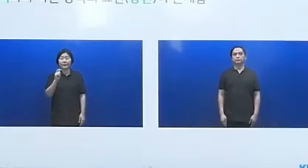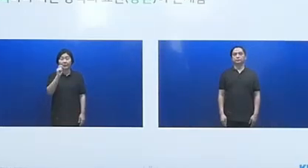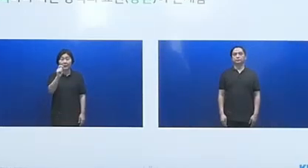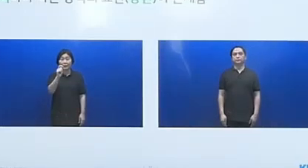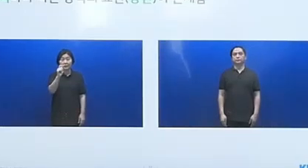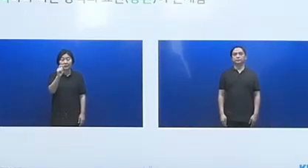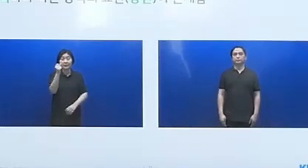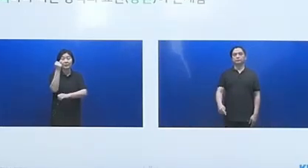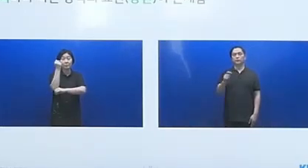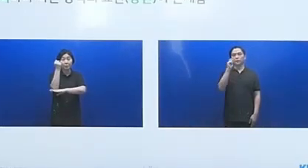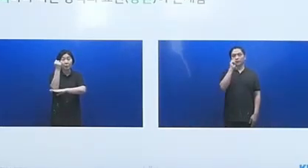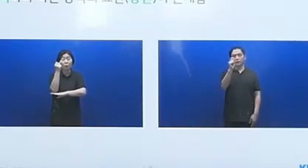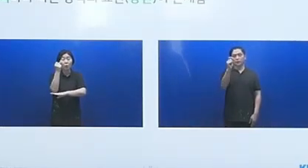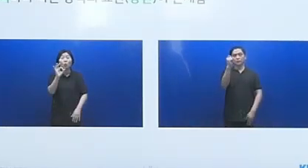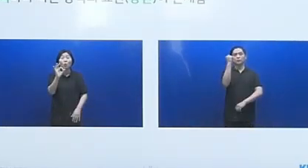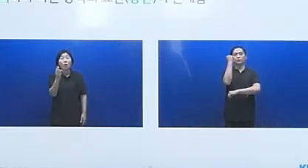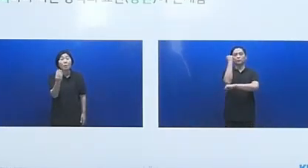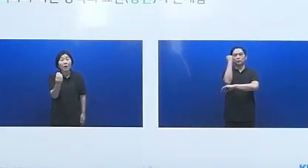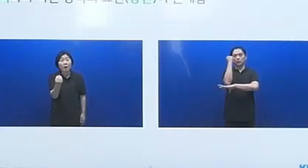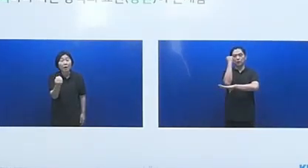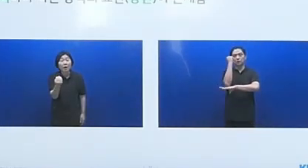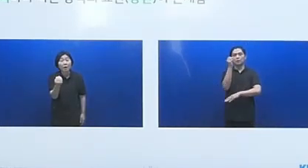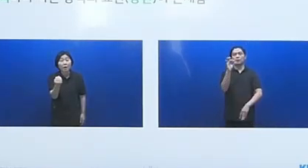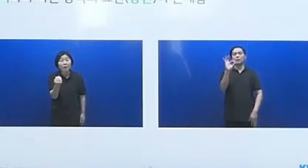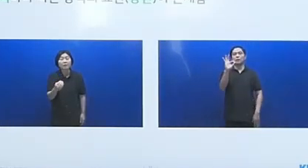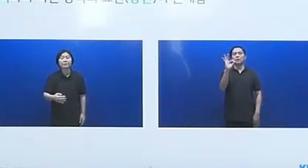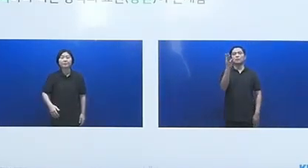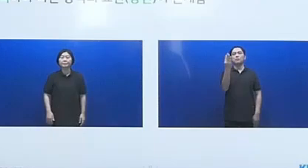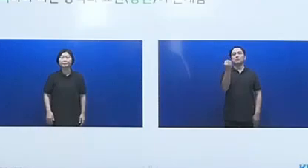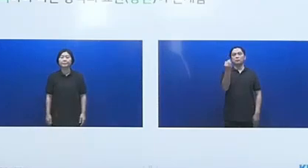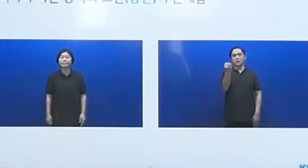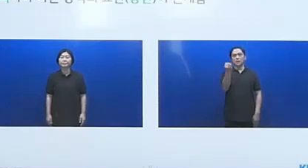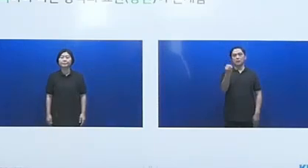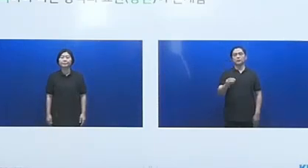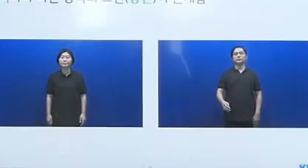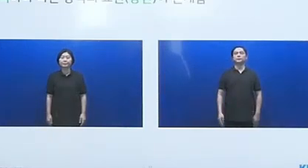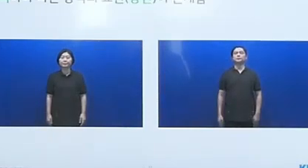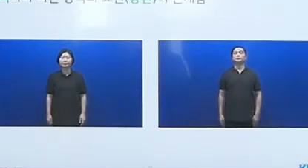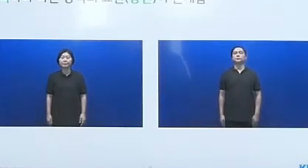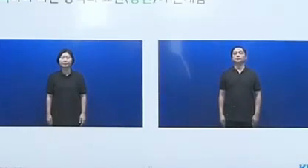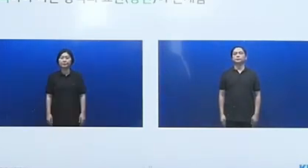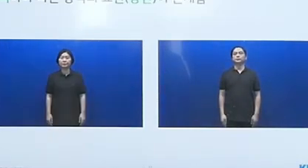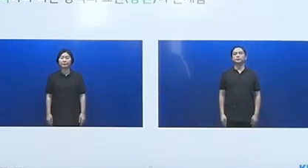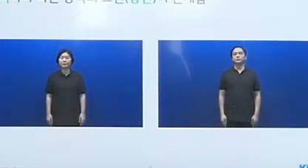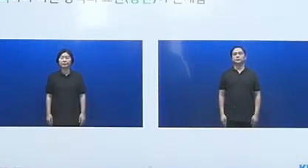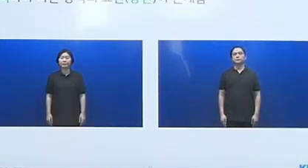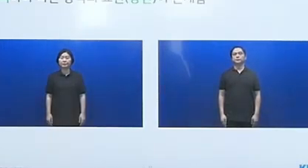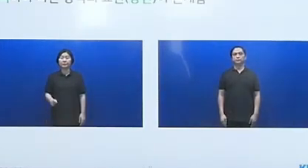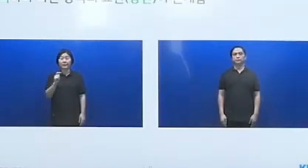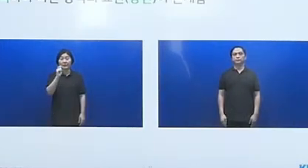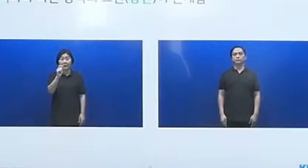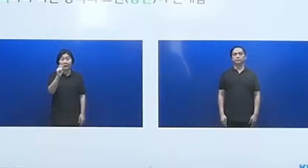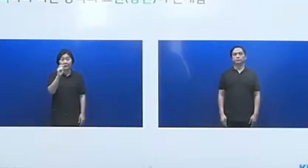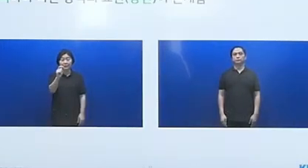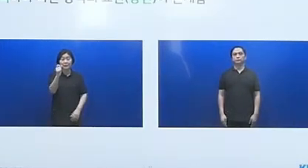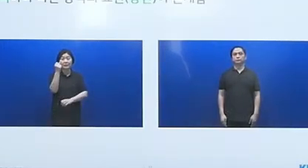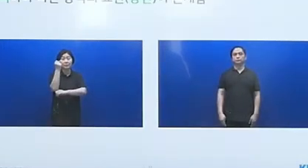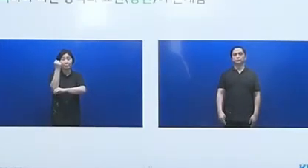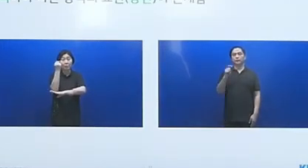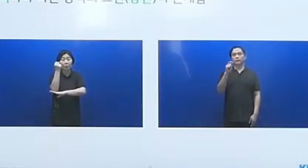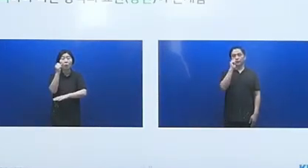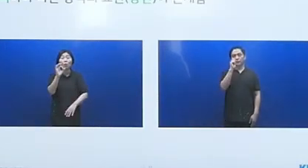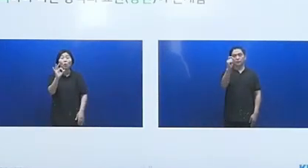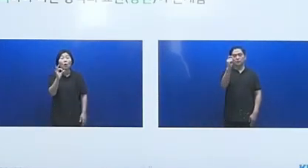특징들을 좀 고려를 해서 이제 데이터를 구축을 해야 합니다. 첫 번째로 이제 하나의 한국어 단어가 수어에서는 여러 가지 방식으로 표현이 될 수 있다는